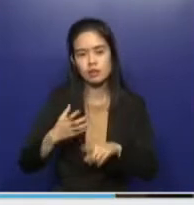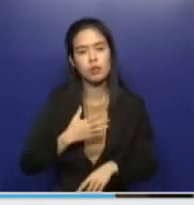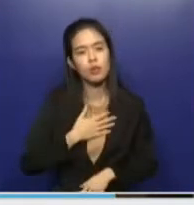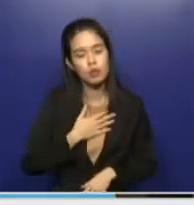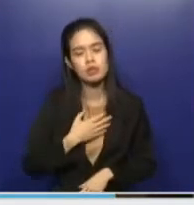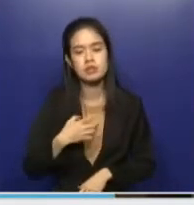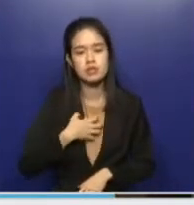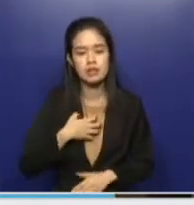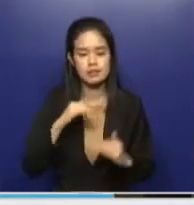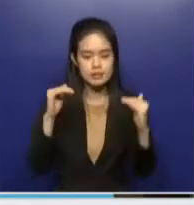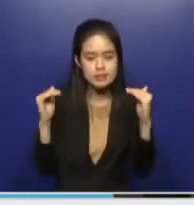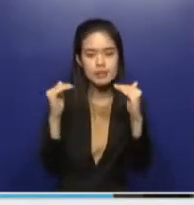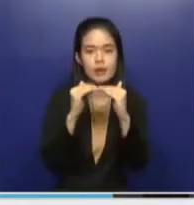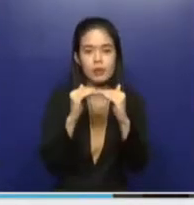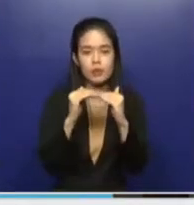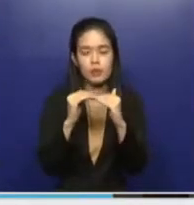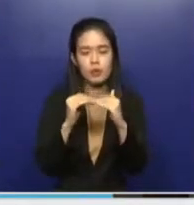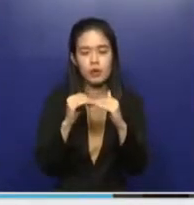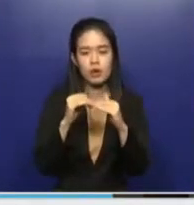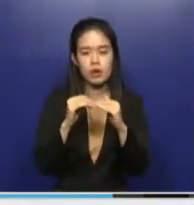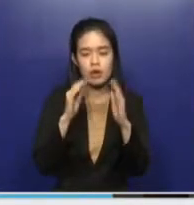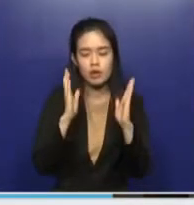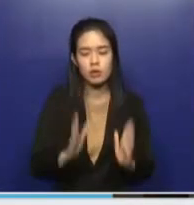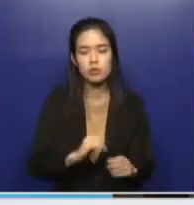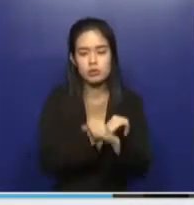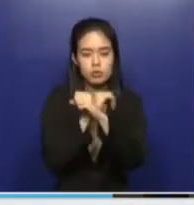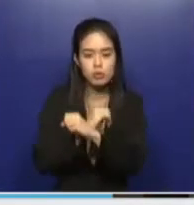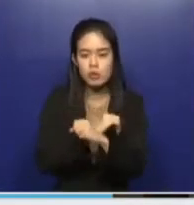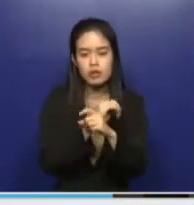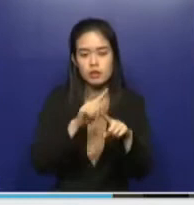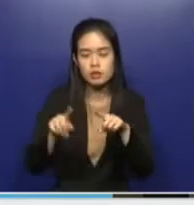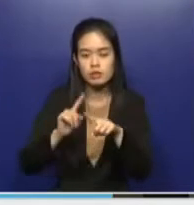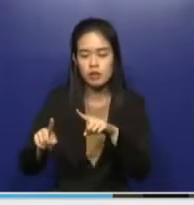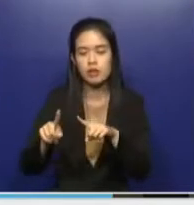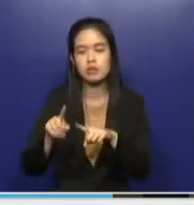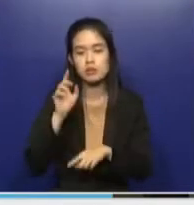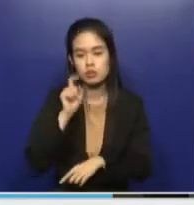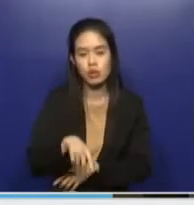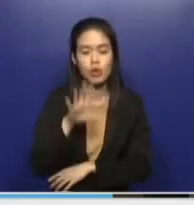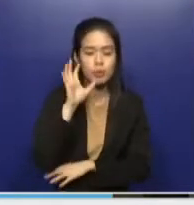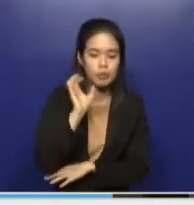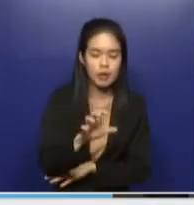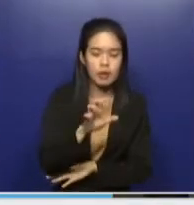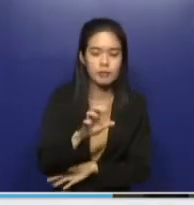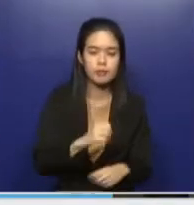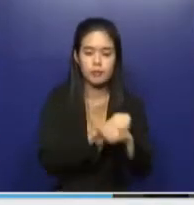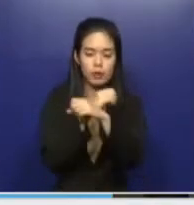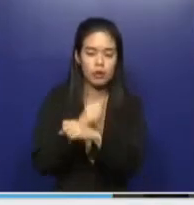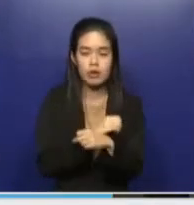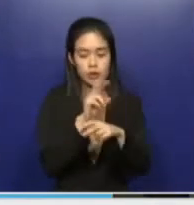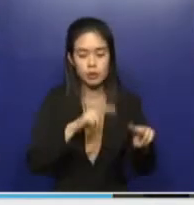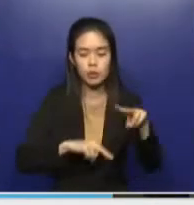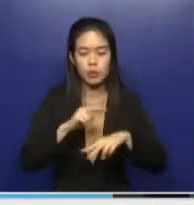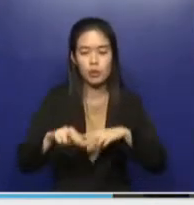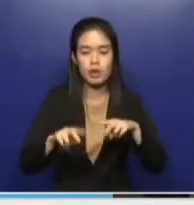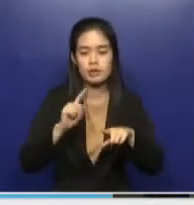ดุลระหว่างการควบคุมเพื่อวัตถุประสงค์ทางด้านการป้องกันโรคระบาดกับสภาวะ